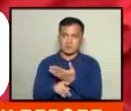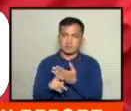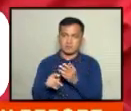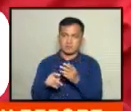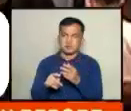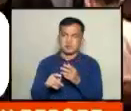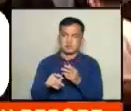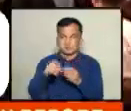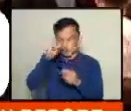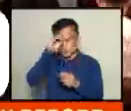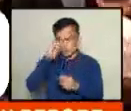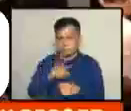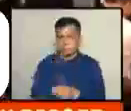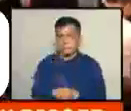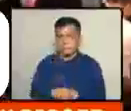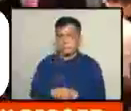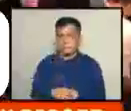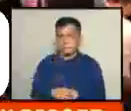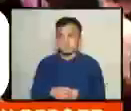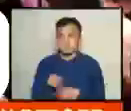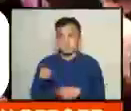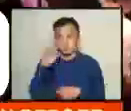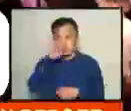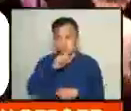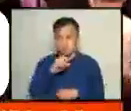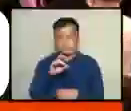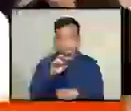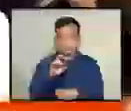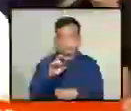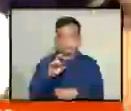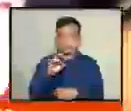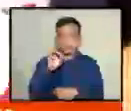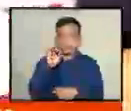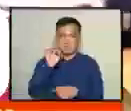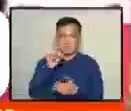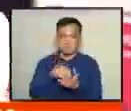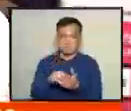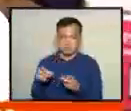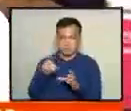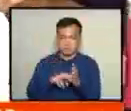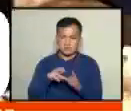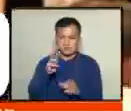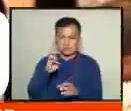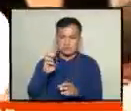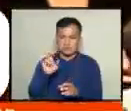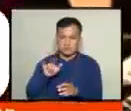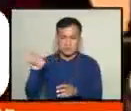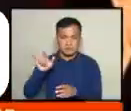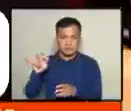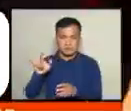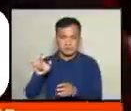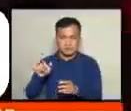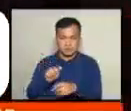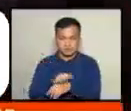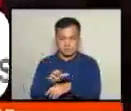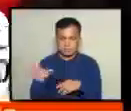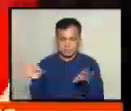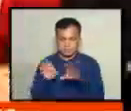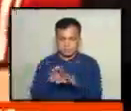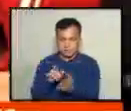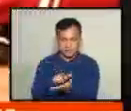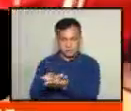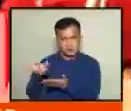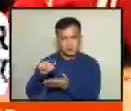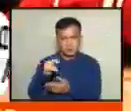one. Tinatayang nasa 80,000 pasahero sa halos 600 flight ang apektado ng pagsasara ng runway ng